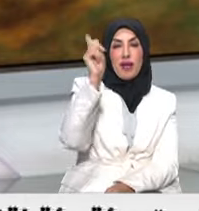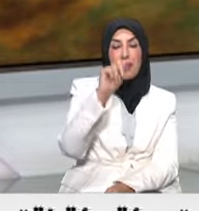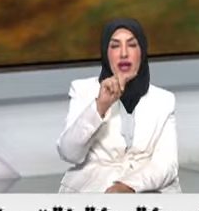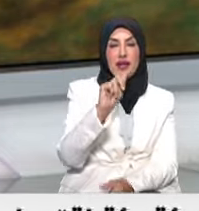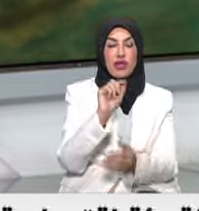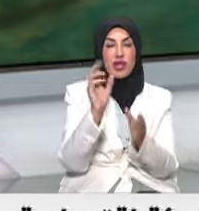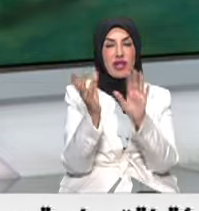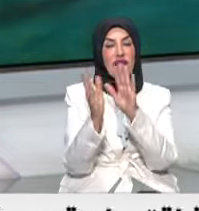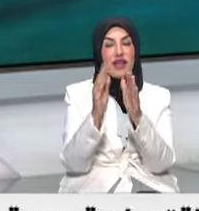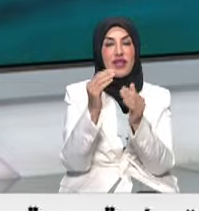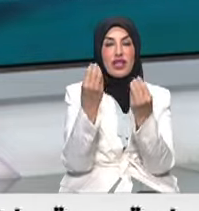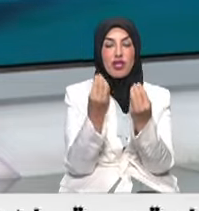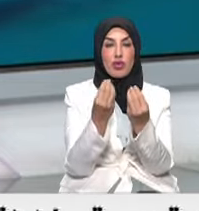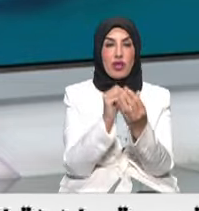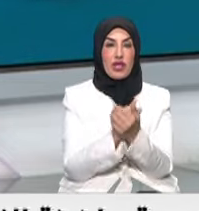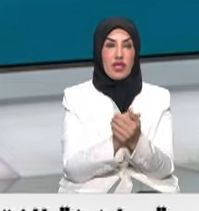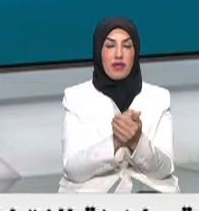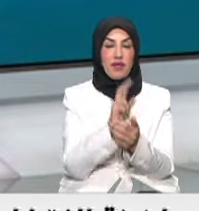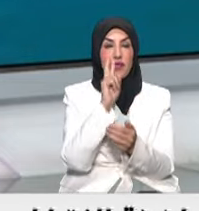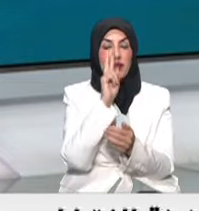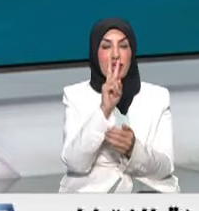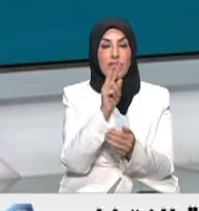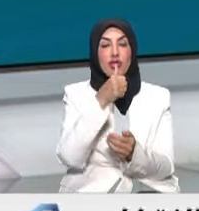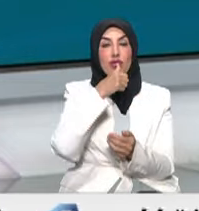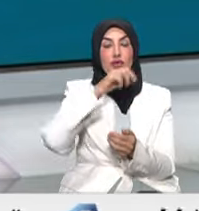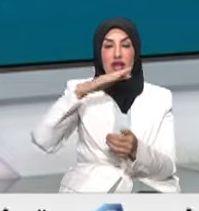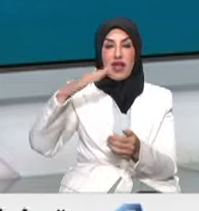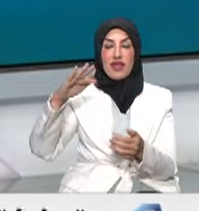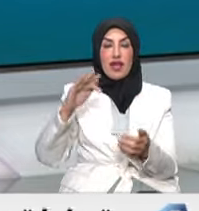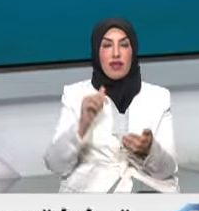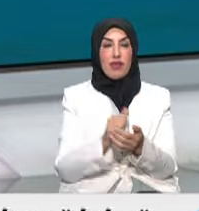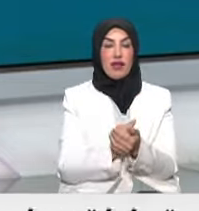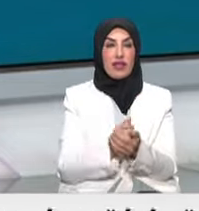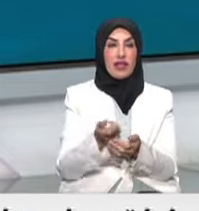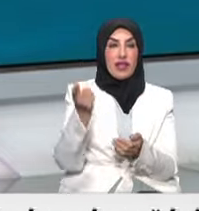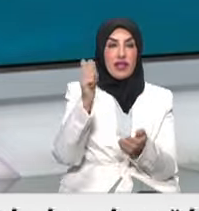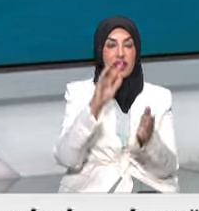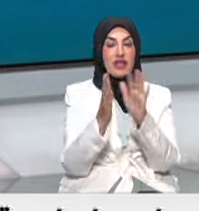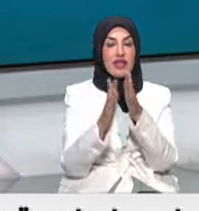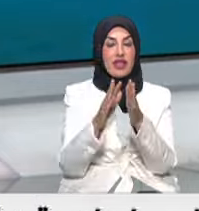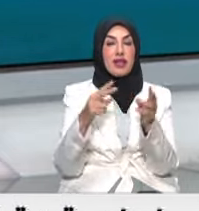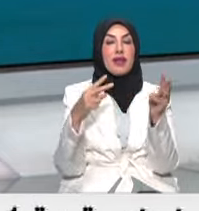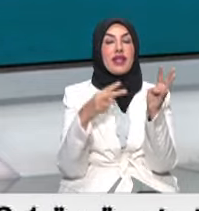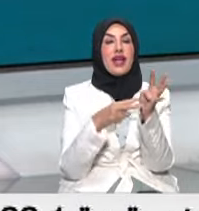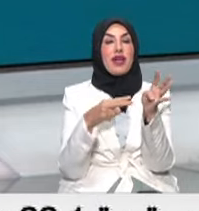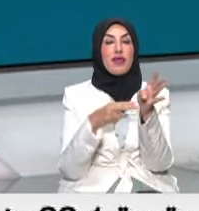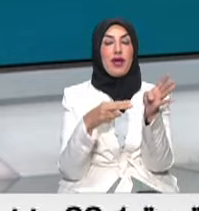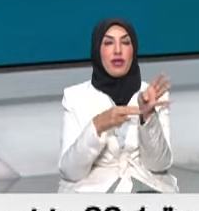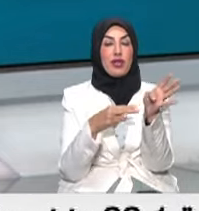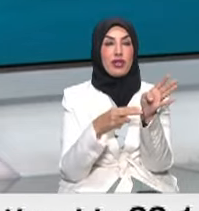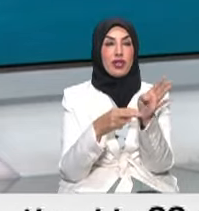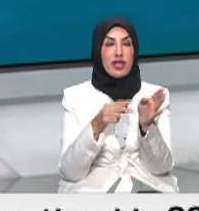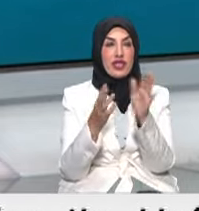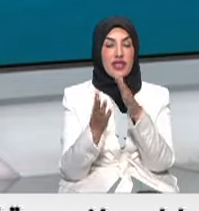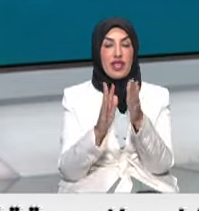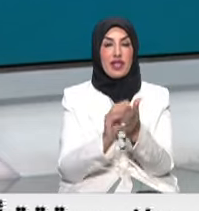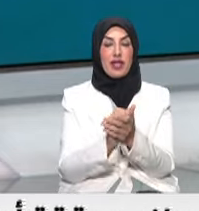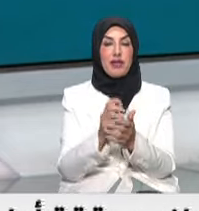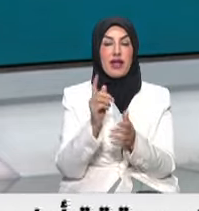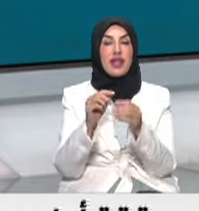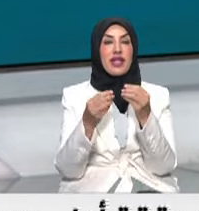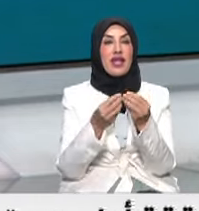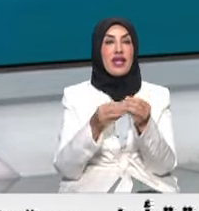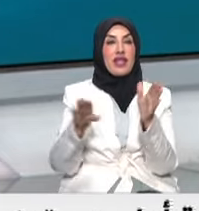وكذلك الجزر الكويتية. أما بالنسبة للأجواء البحرية المتوقعة أعزائي المشاهدين خلال 24 ساعة القادمة بمشيئة الله، أجواء